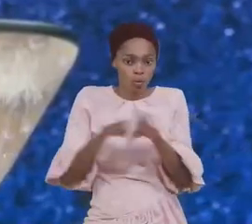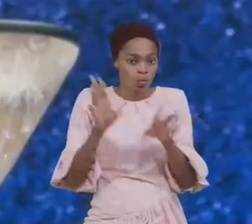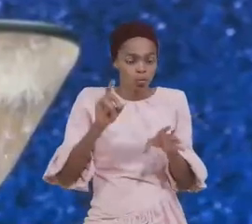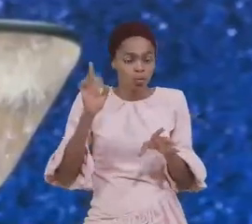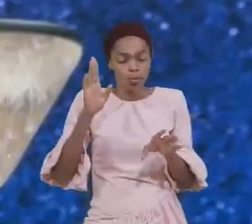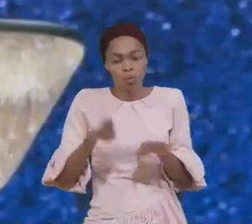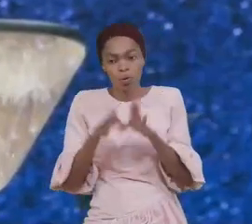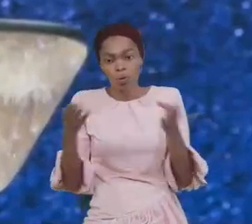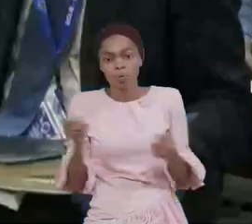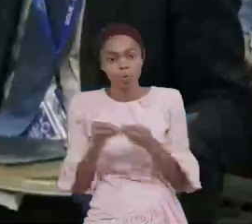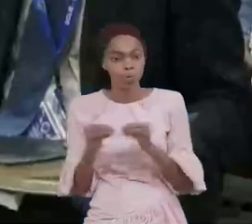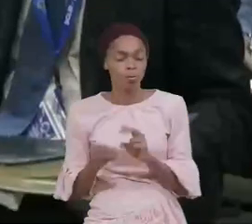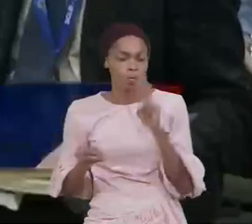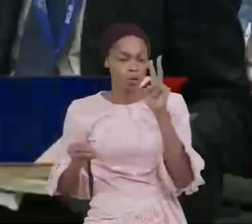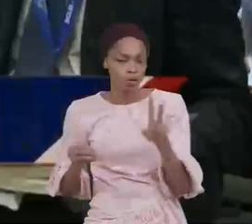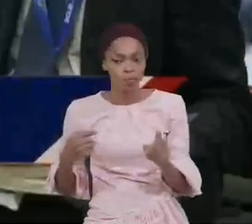partie ici,